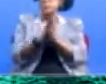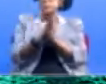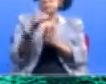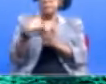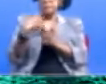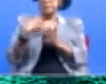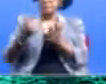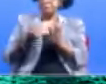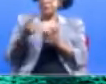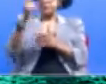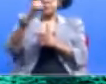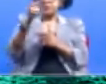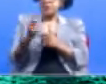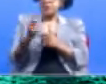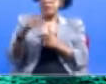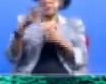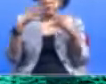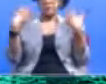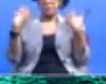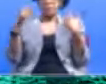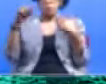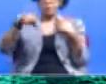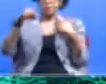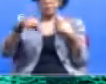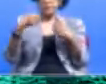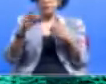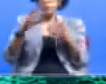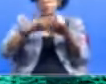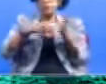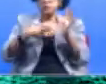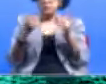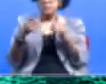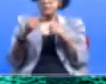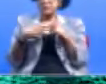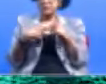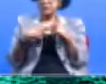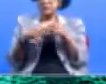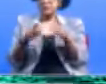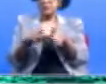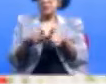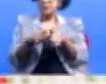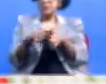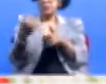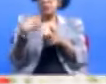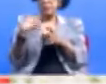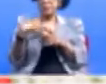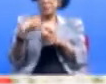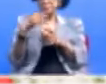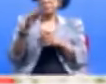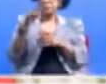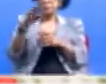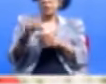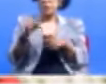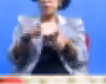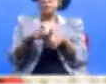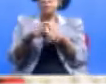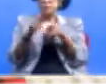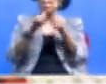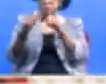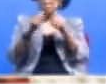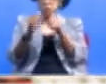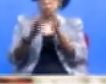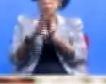Tanzania Simba queens kwa mkataba wa miezi Sita pamoja na chaguo la kuongezwa katika mahojiano maalum na Nation michezo